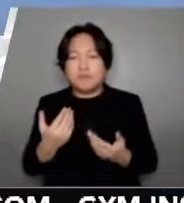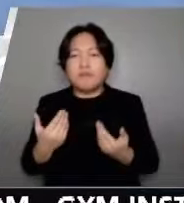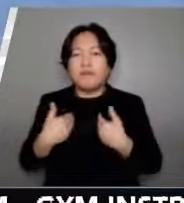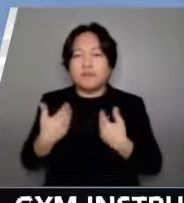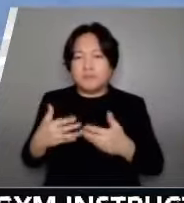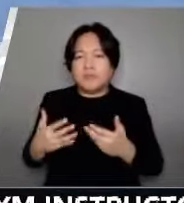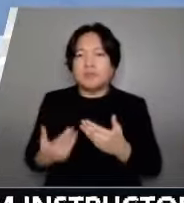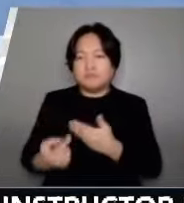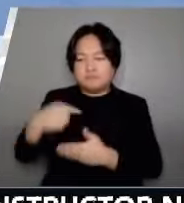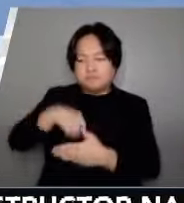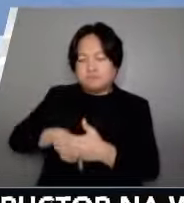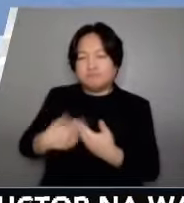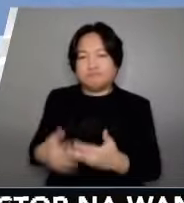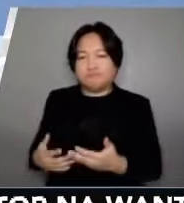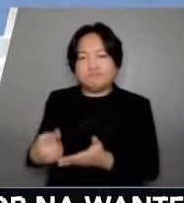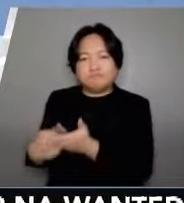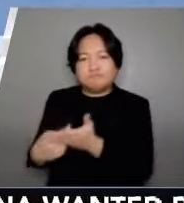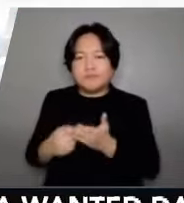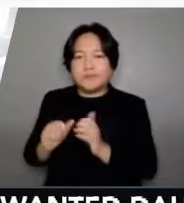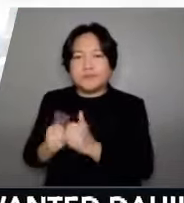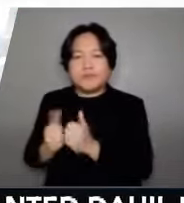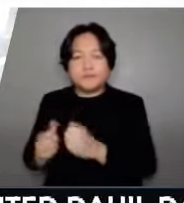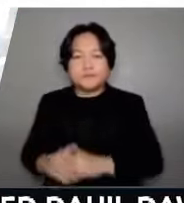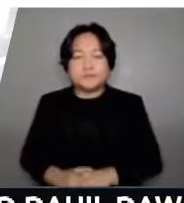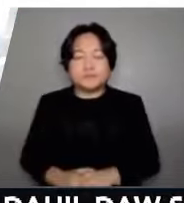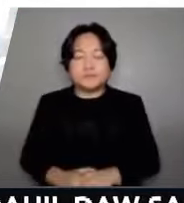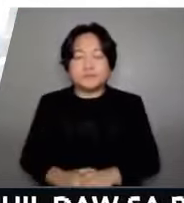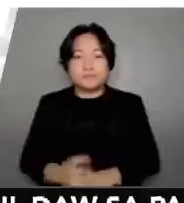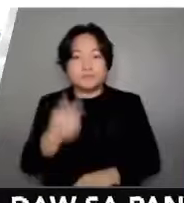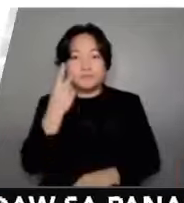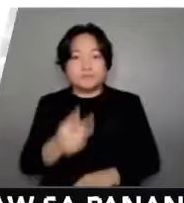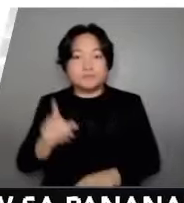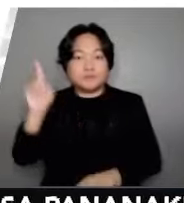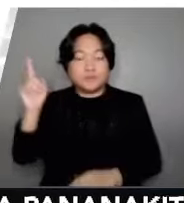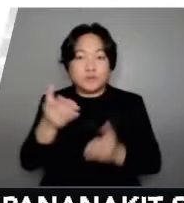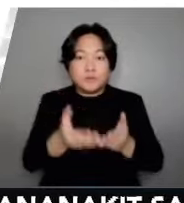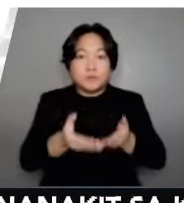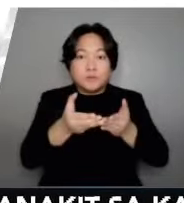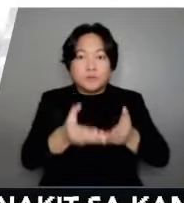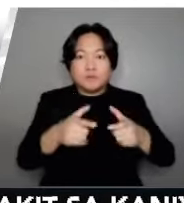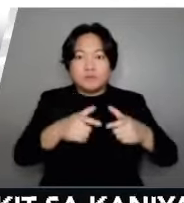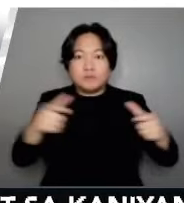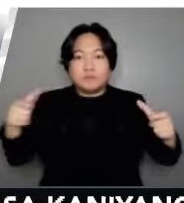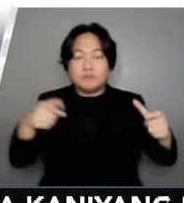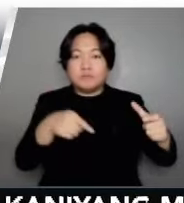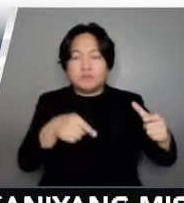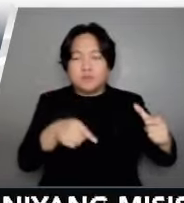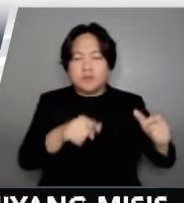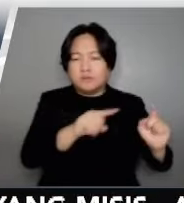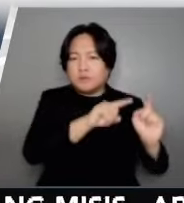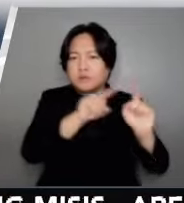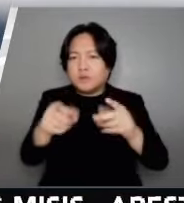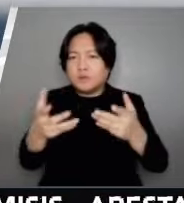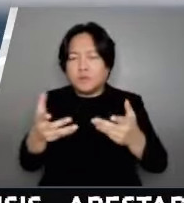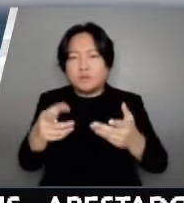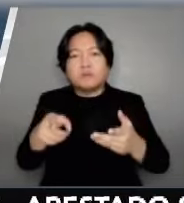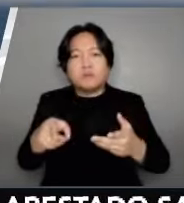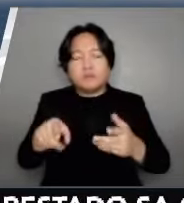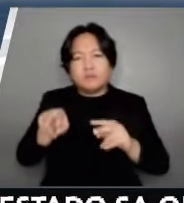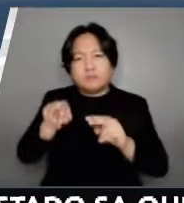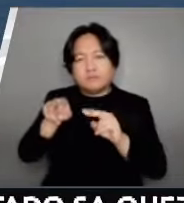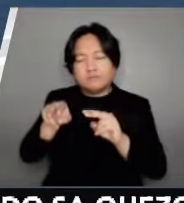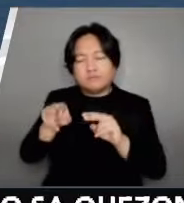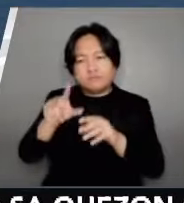Ang tiniguruan namang monster ship ng China Coast Guard nagtungo sa Escuadra Shoal para bantayan umano ang BRP Teresa